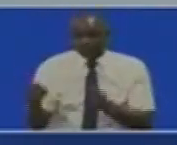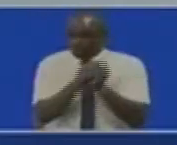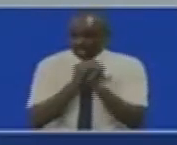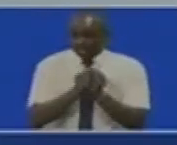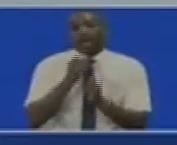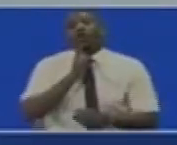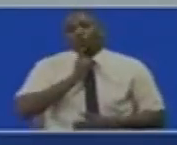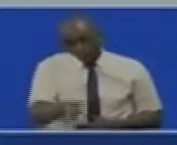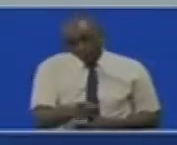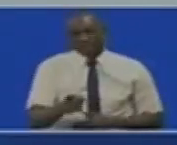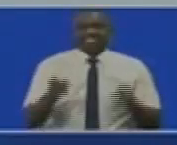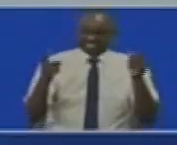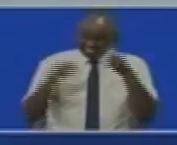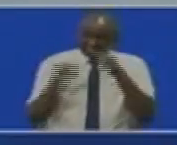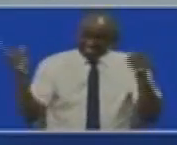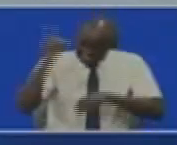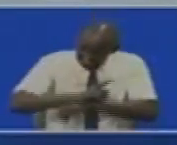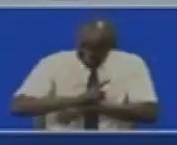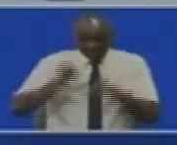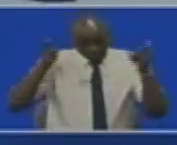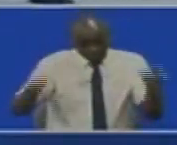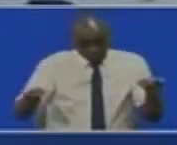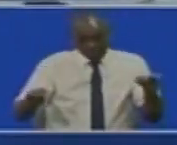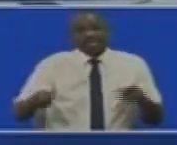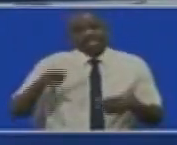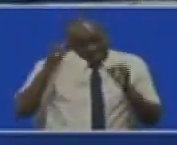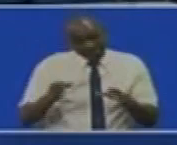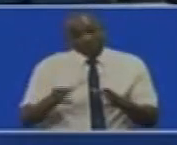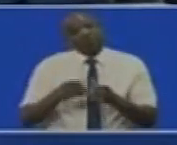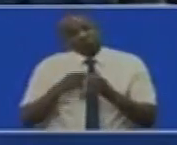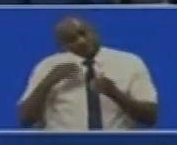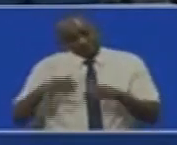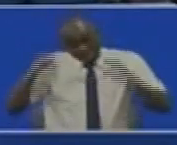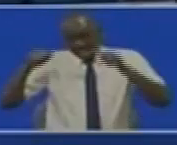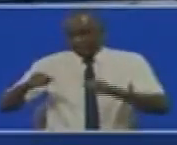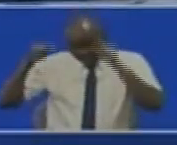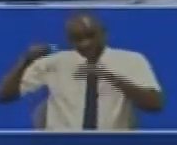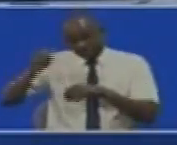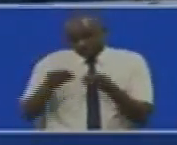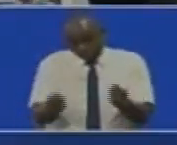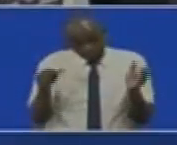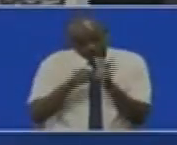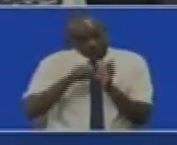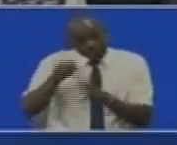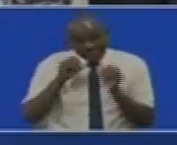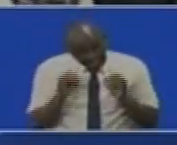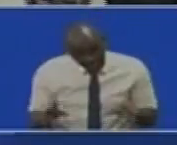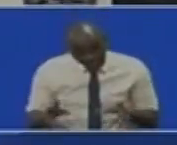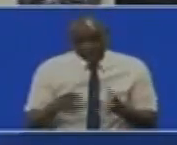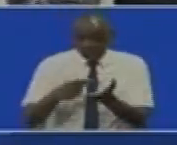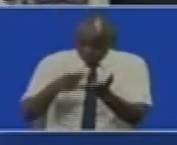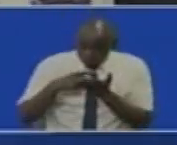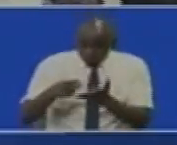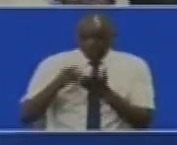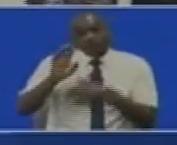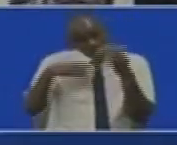wametoa ilani ya mgomo iwapo kwa muda wa siku saba zijazo uongozi wa vyuo vikuu vya umma hautakuwa umeandaa kikao cha kujadili